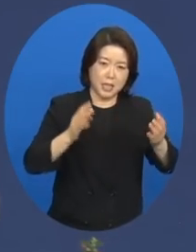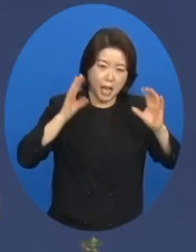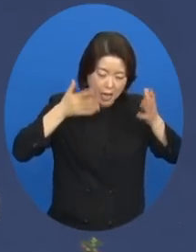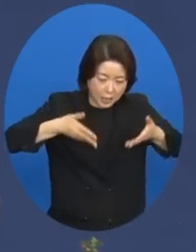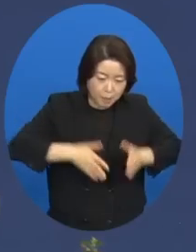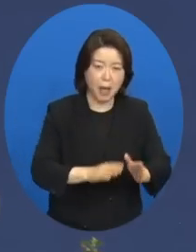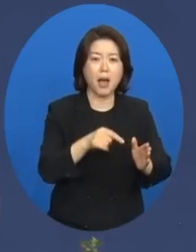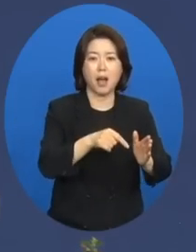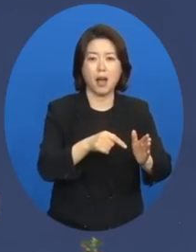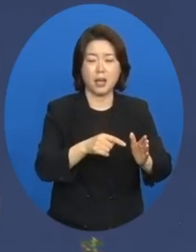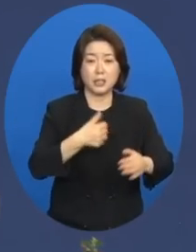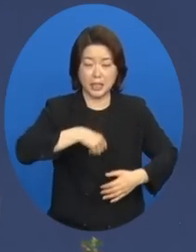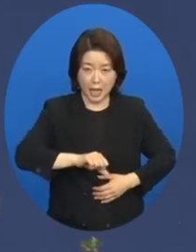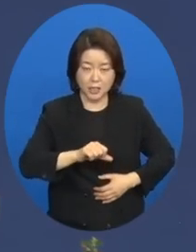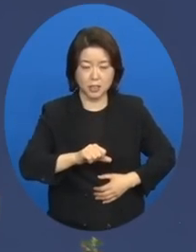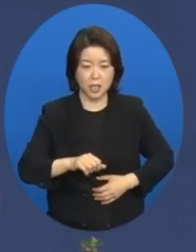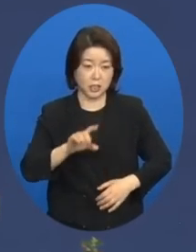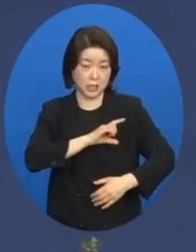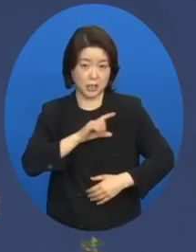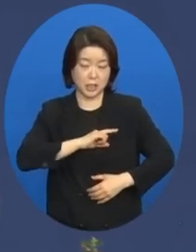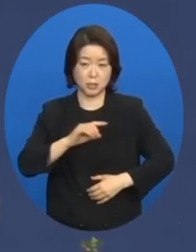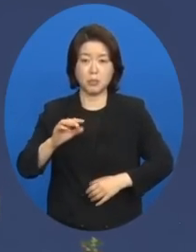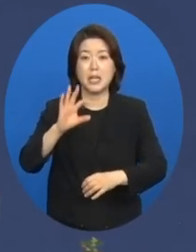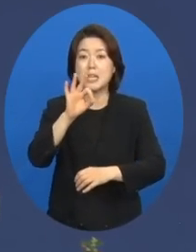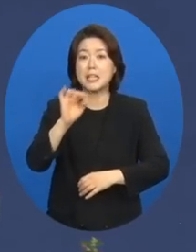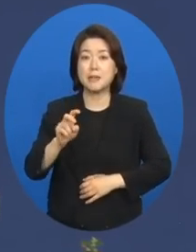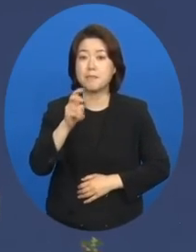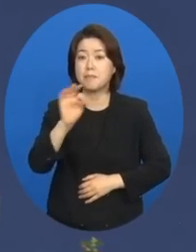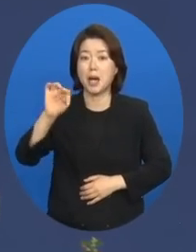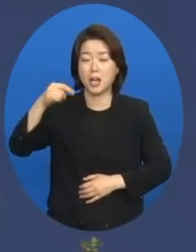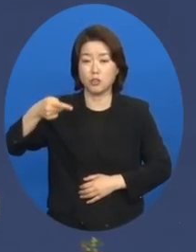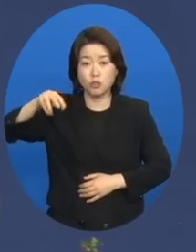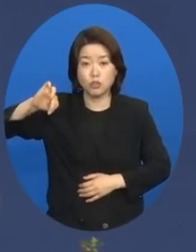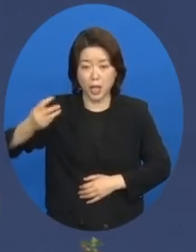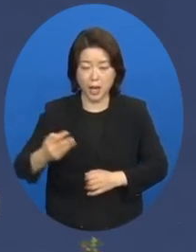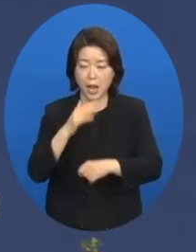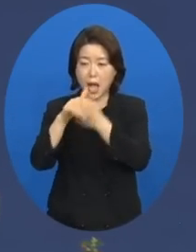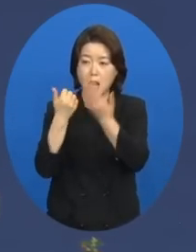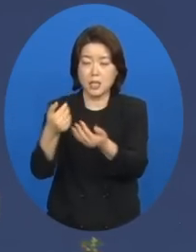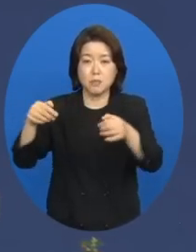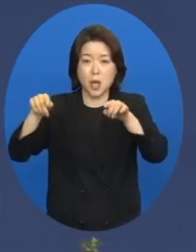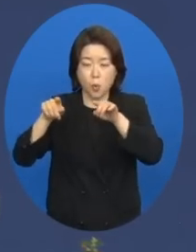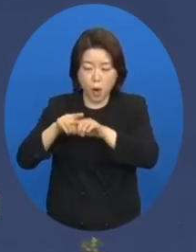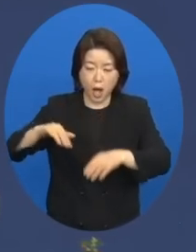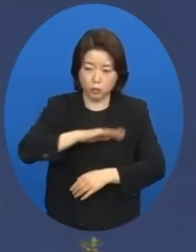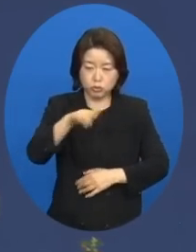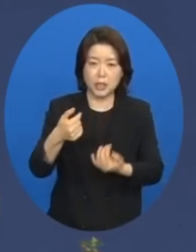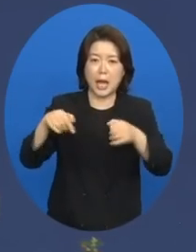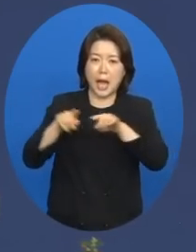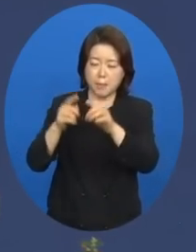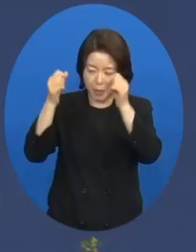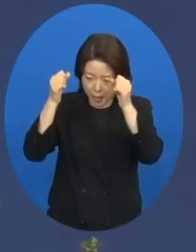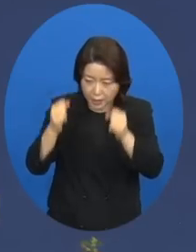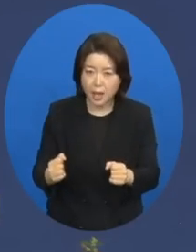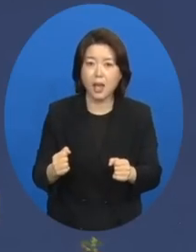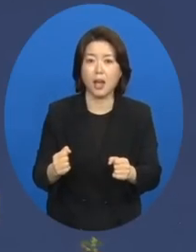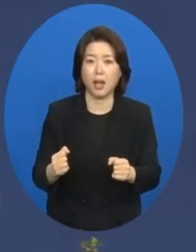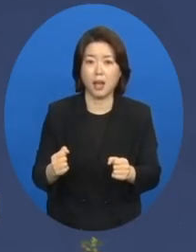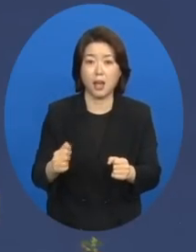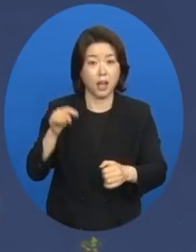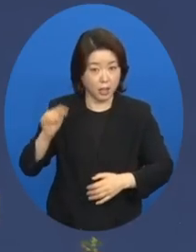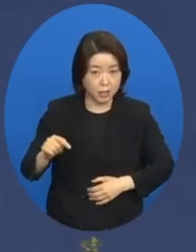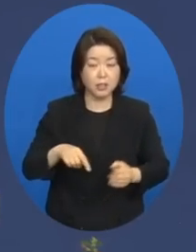것이요 그 이름을 임마누엘이라 하리니 번역한 즉 하나님이 우리와 함께